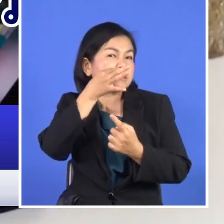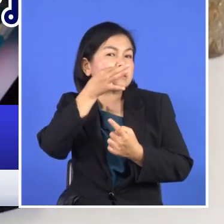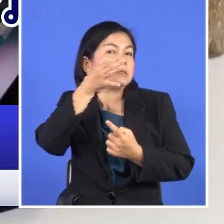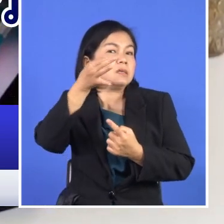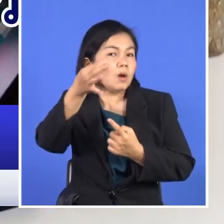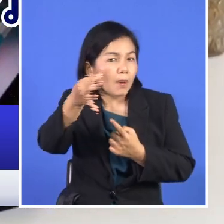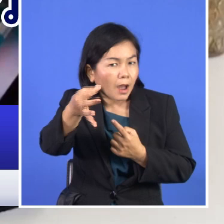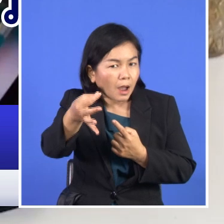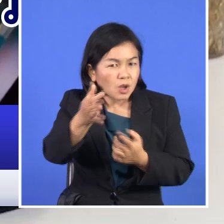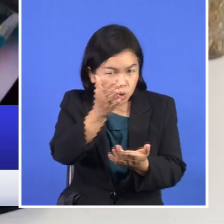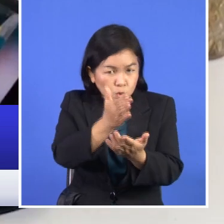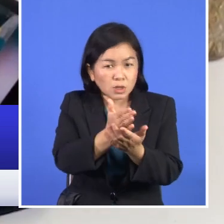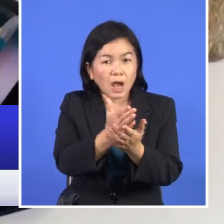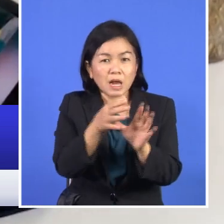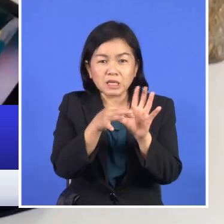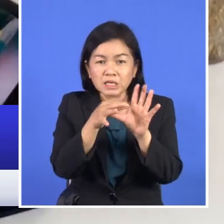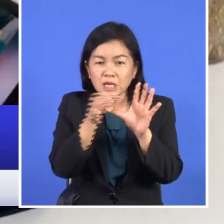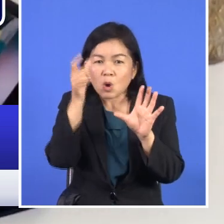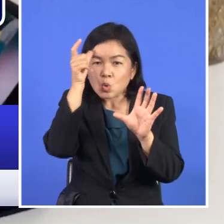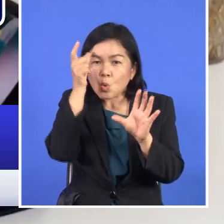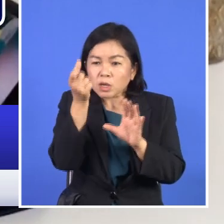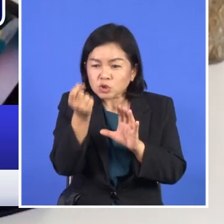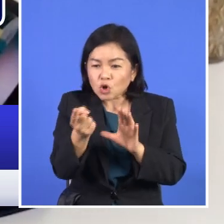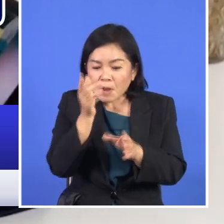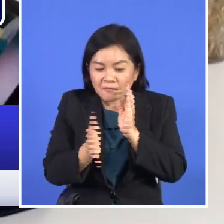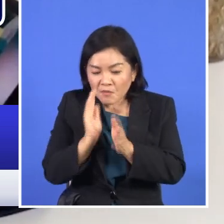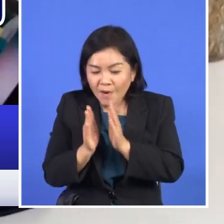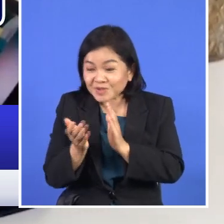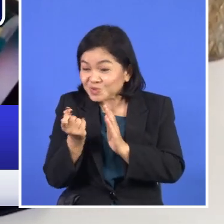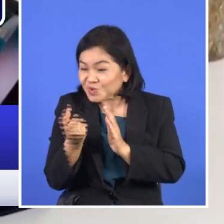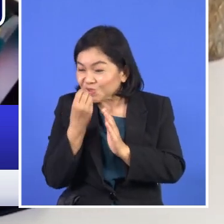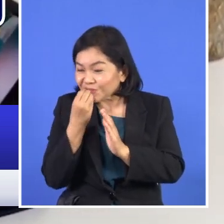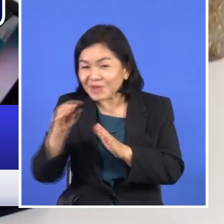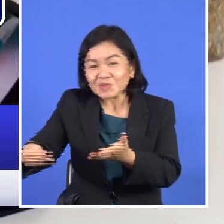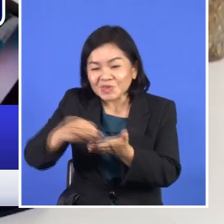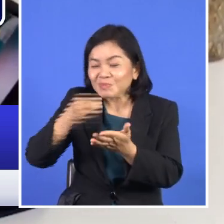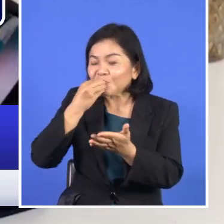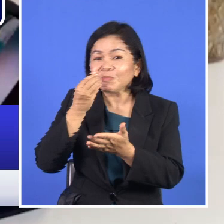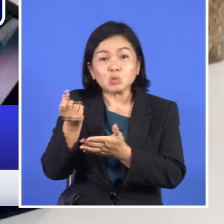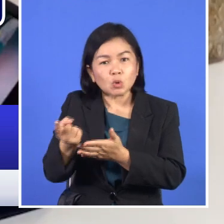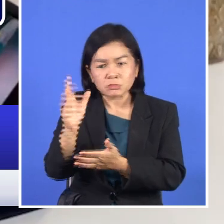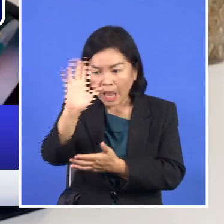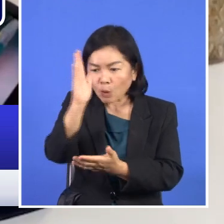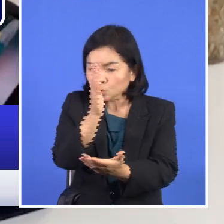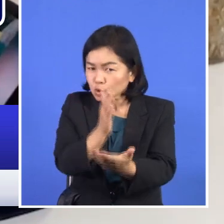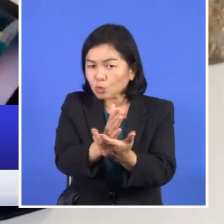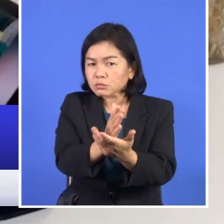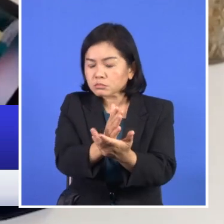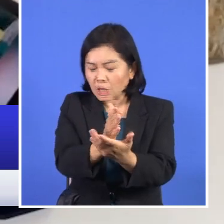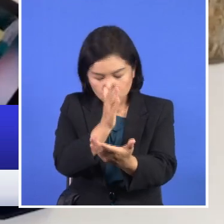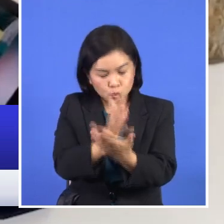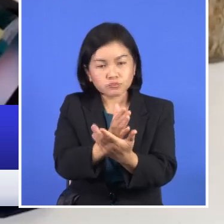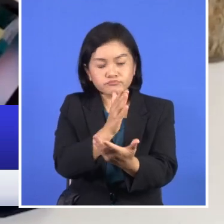การรับประทานเนื้อวัวดิบนะครับไม่ว่าจะทำลาบก้อยซอยจุ๊อะไรอย่างเงี้ยก็คืองดโดยสิ้นเชิงนะ